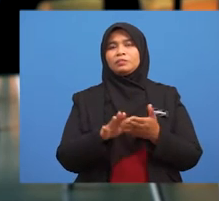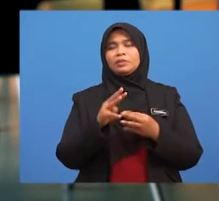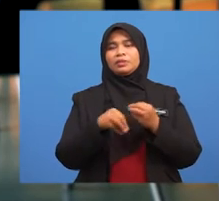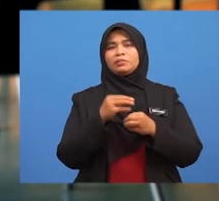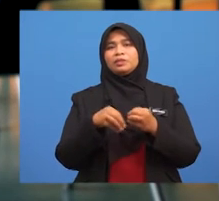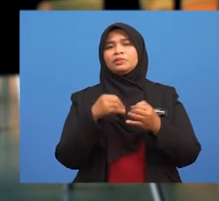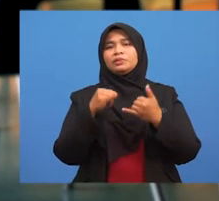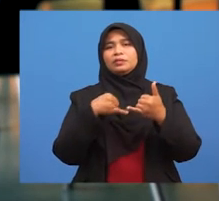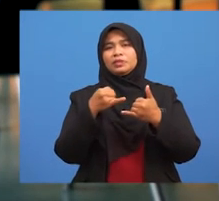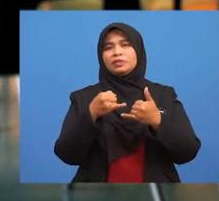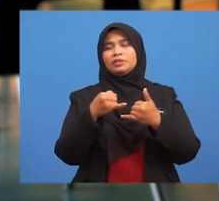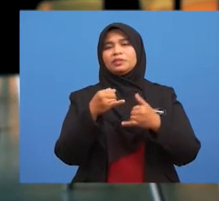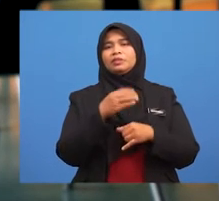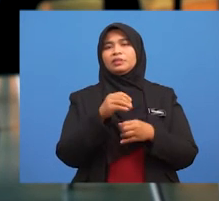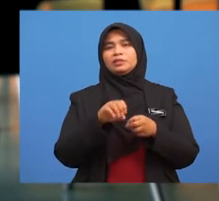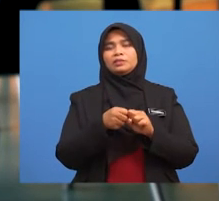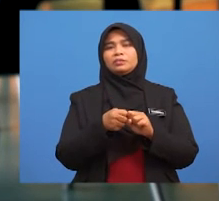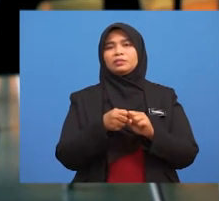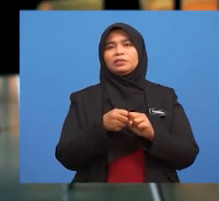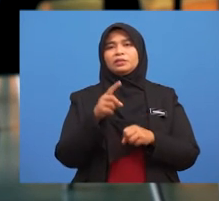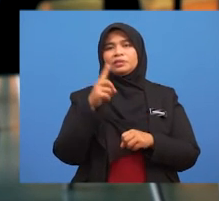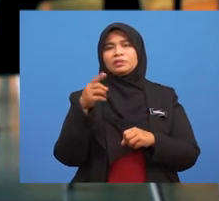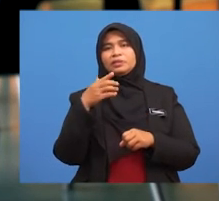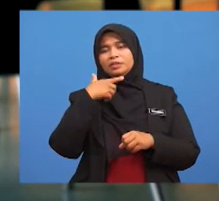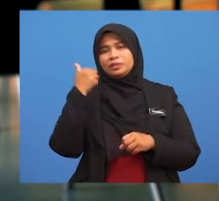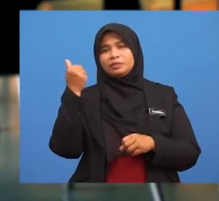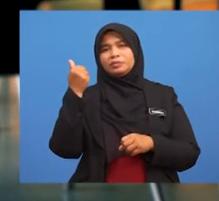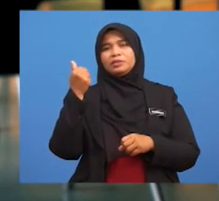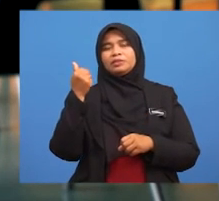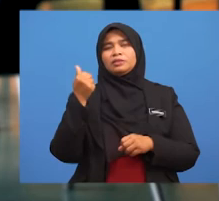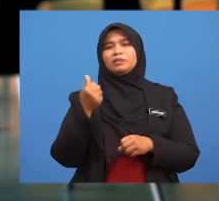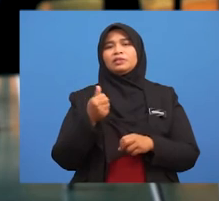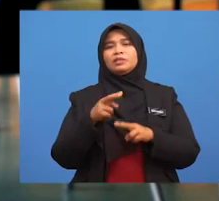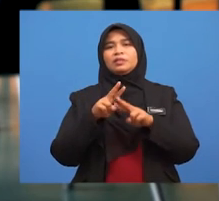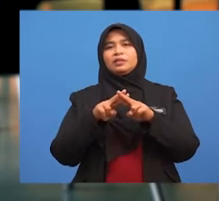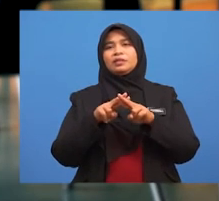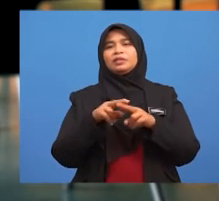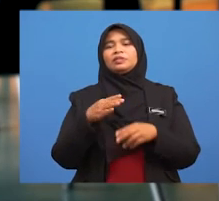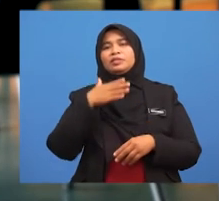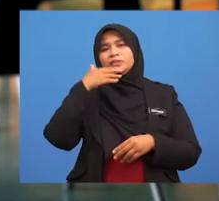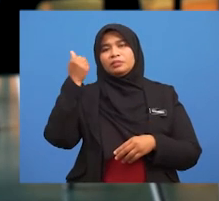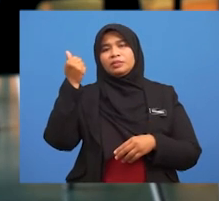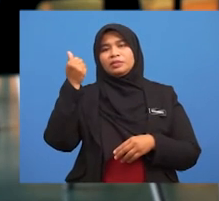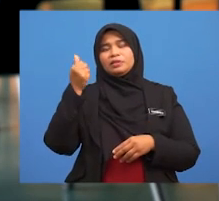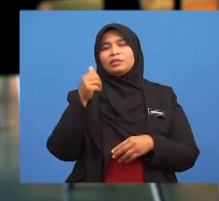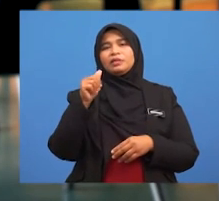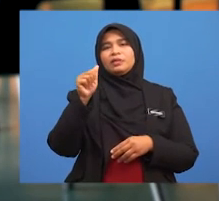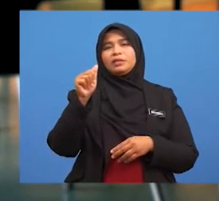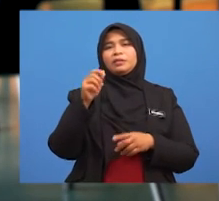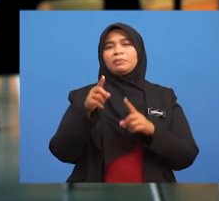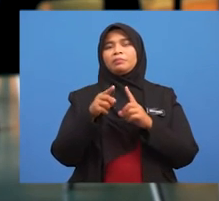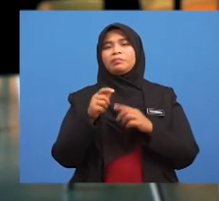selamat maju jaya dan semoga sentiasa cemerlang. Hashtag cemerlang